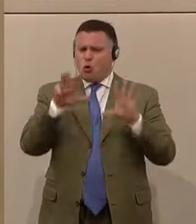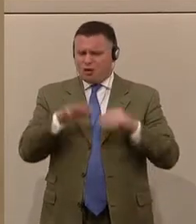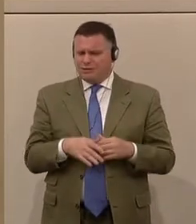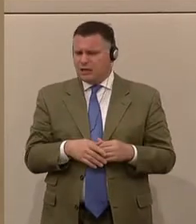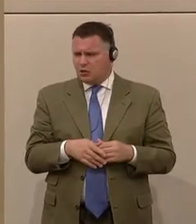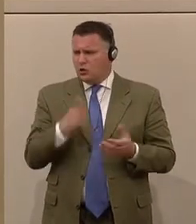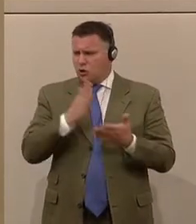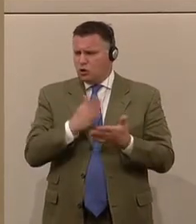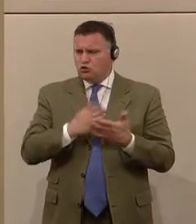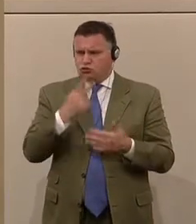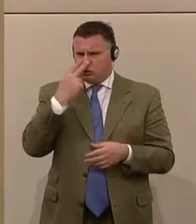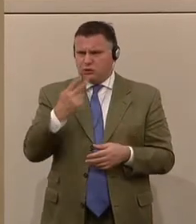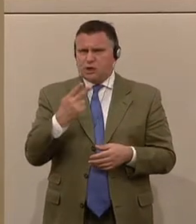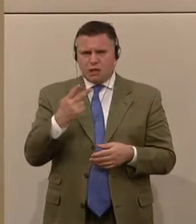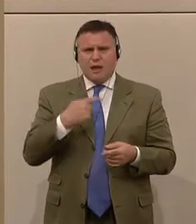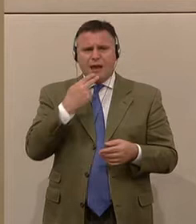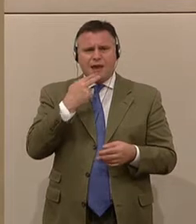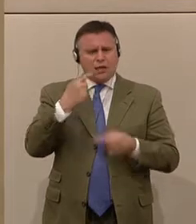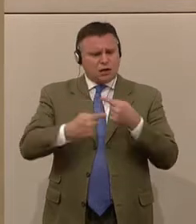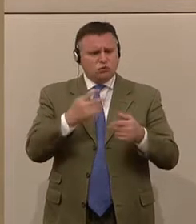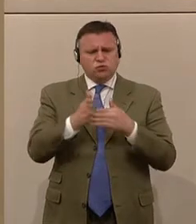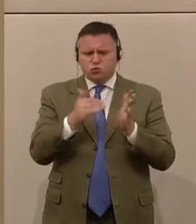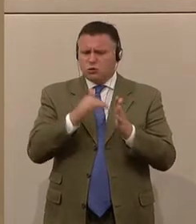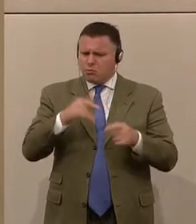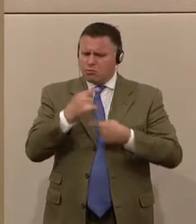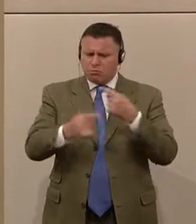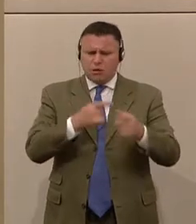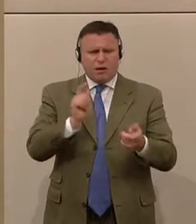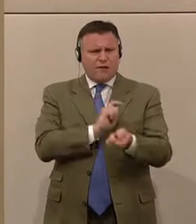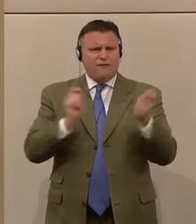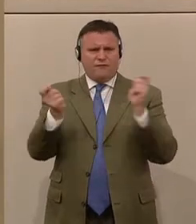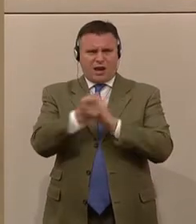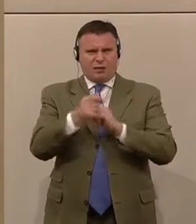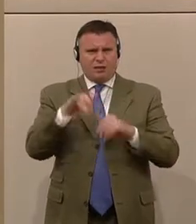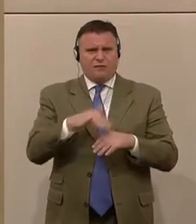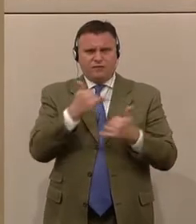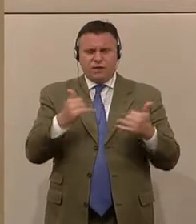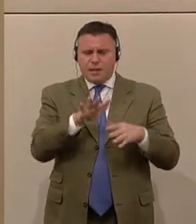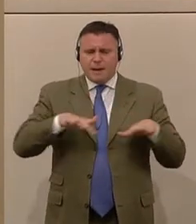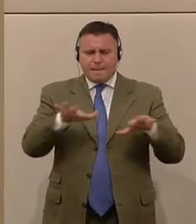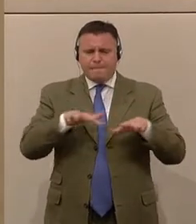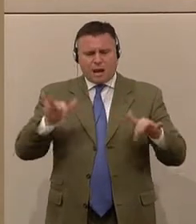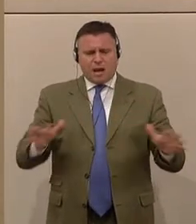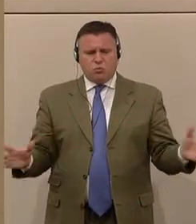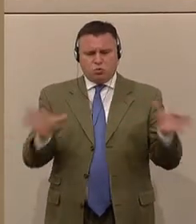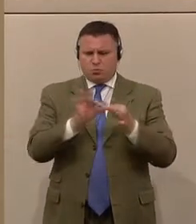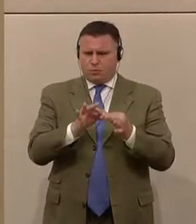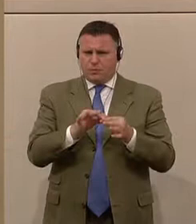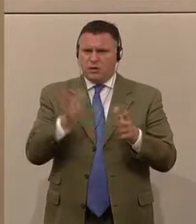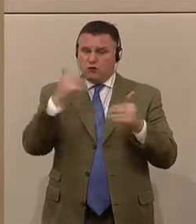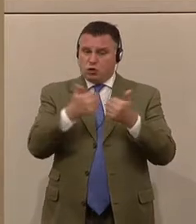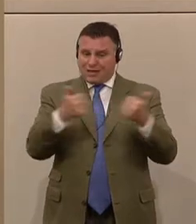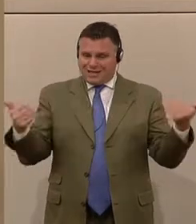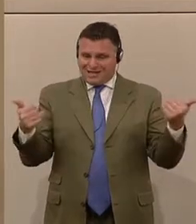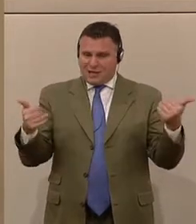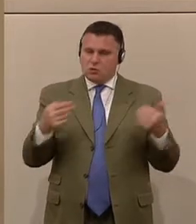ganz klar. Das Energiesystem muss sich weiterentwickeln. Ein Kernaspekt des Wandels ist die Sektorkoppelung. Dies bedeutet, dass bislang getrennte